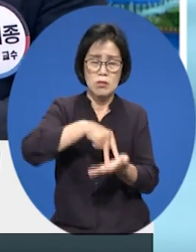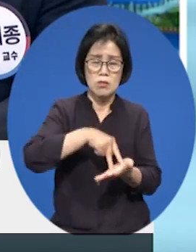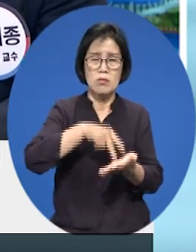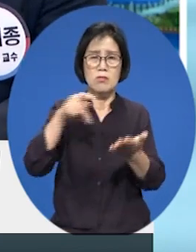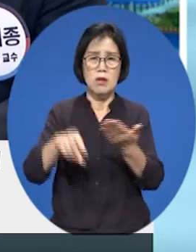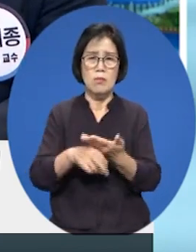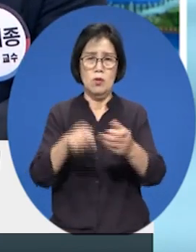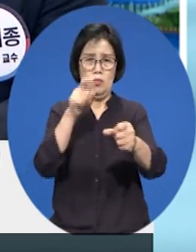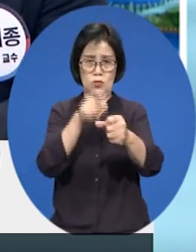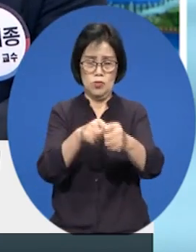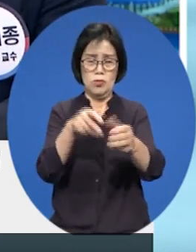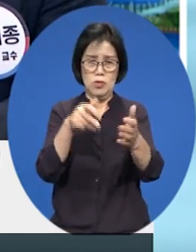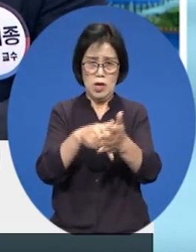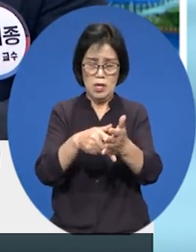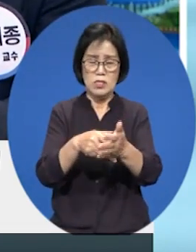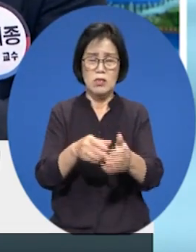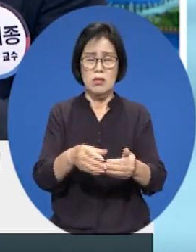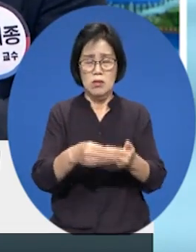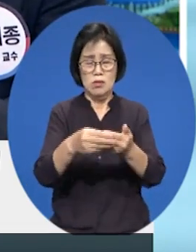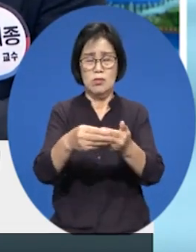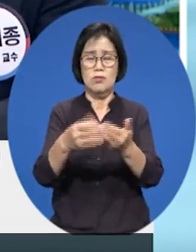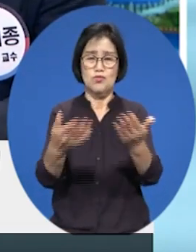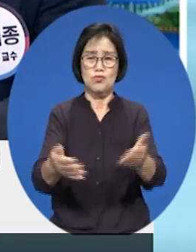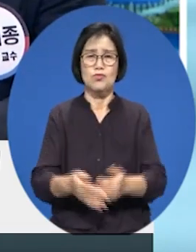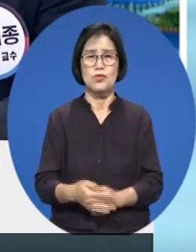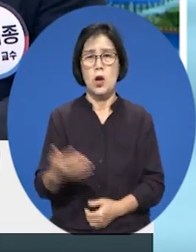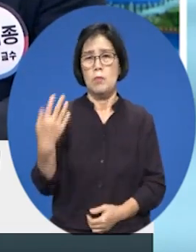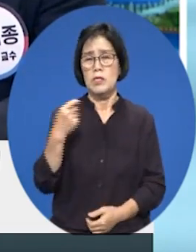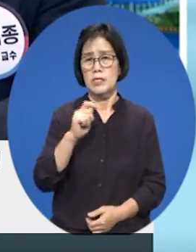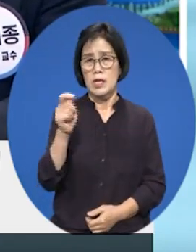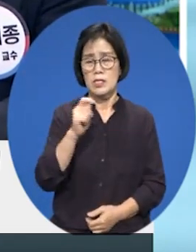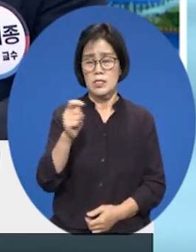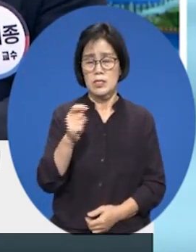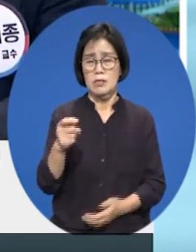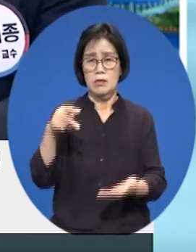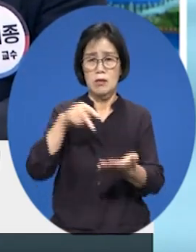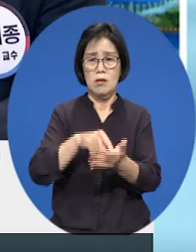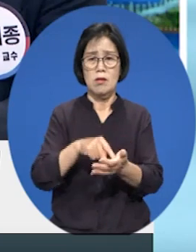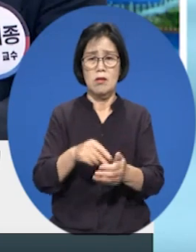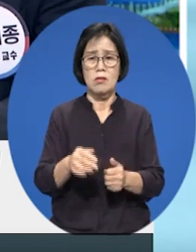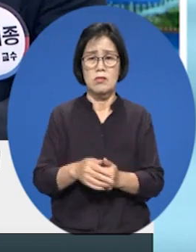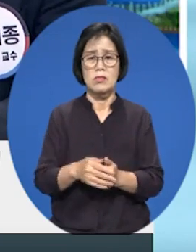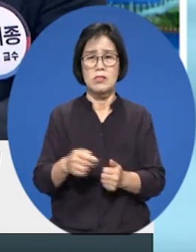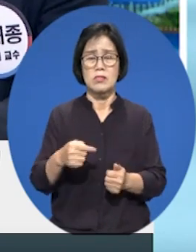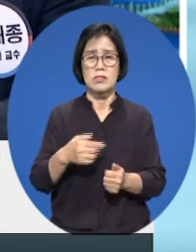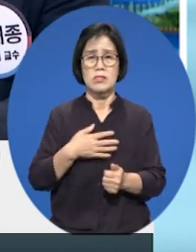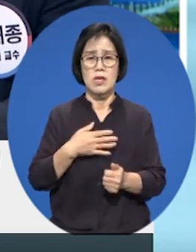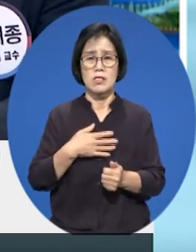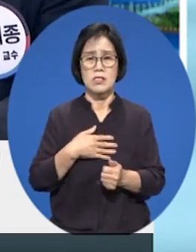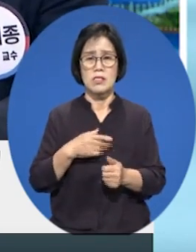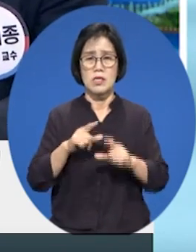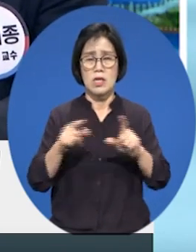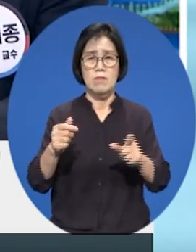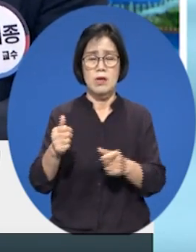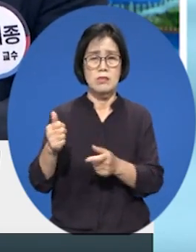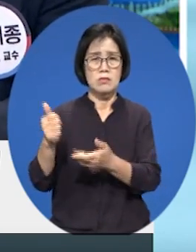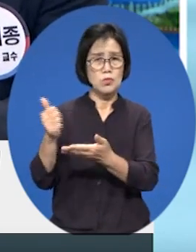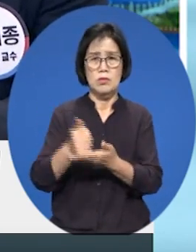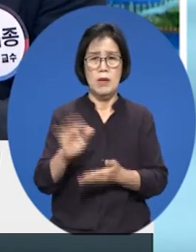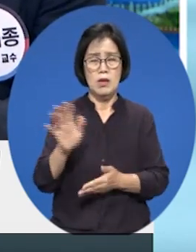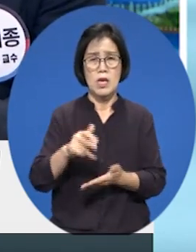목적지까지 다 가고 내가 얼마전에 택시를 한 탔더니 그분께서 얘기하는 게 자 자기는 절대로 일반 손님한테 온데요